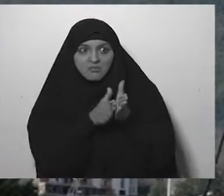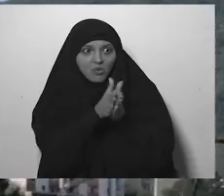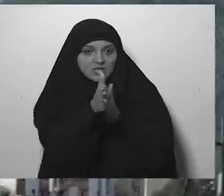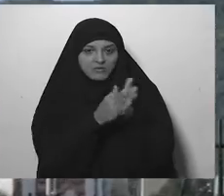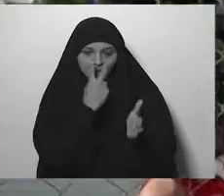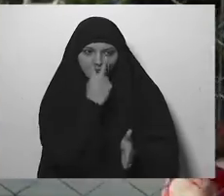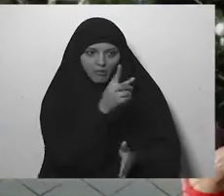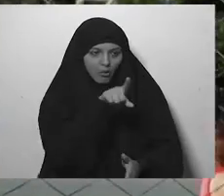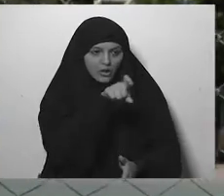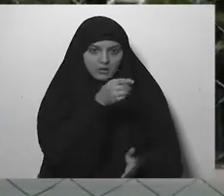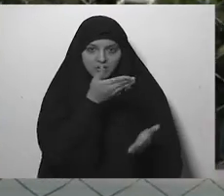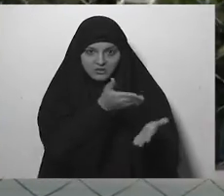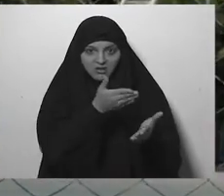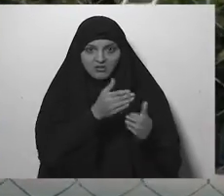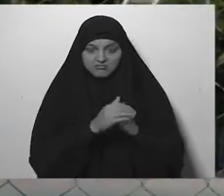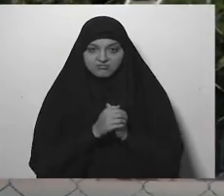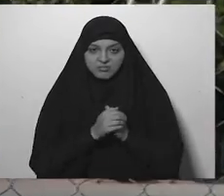c'est la motivation des enquêteurs.